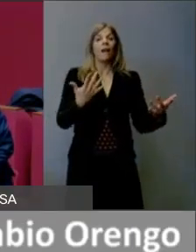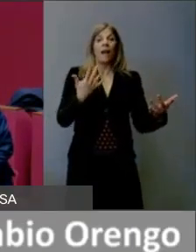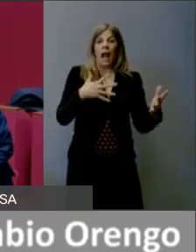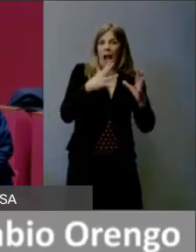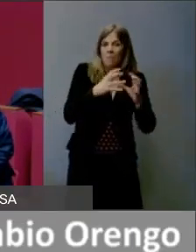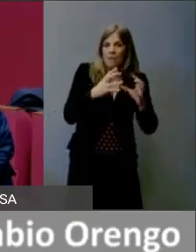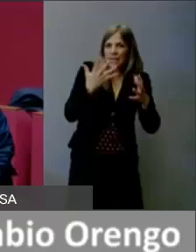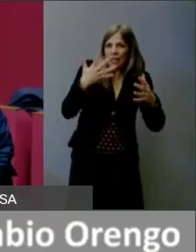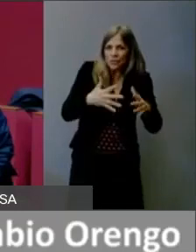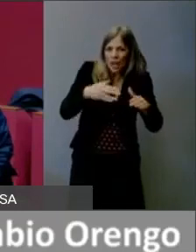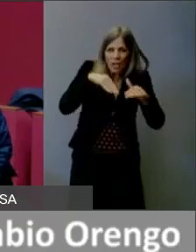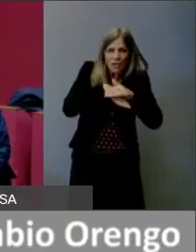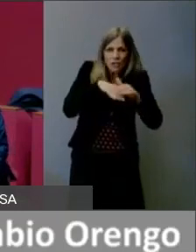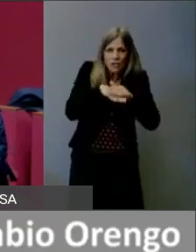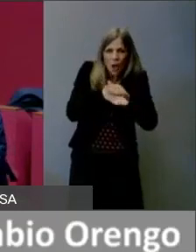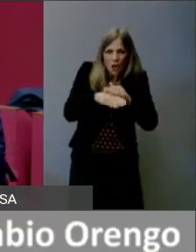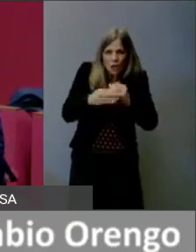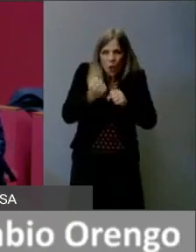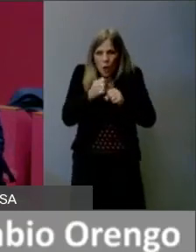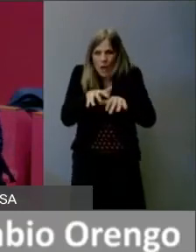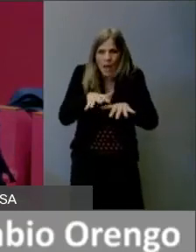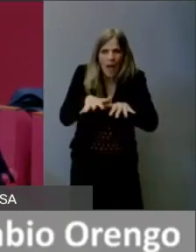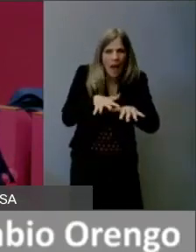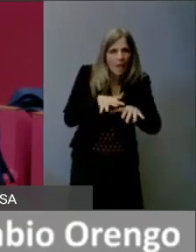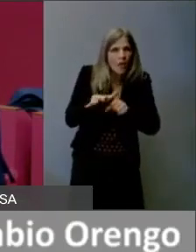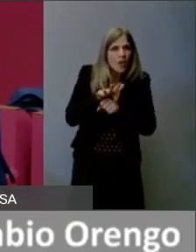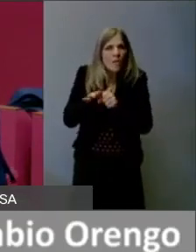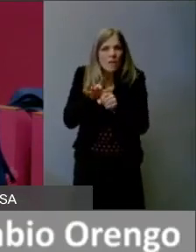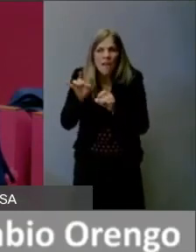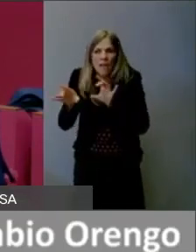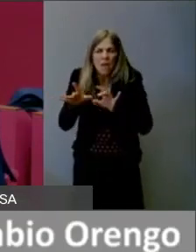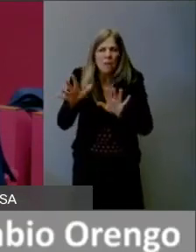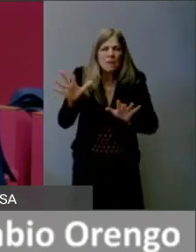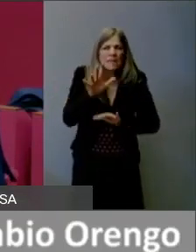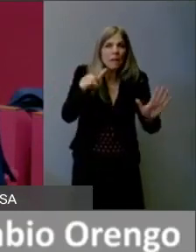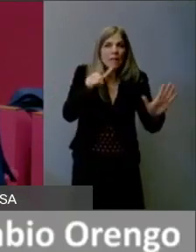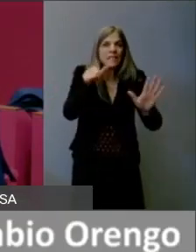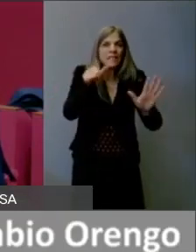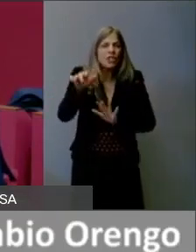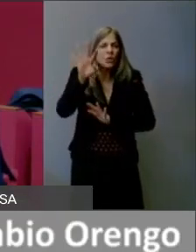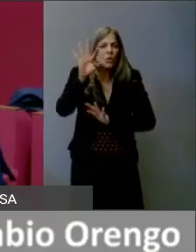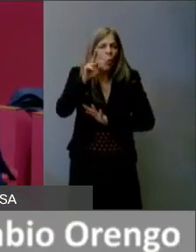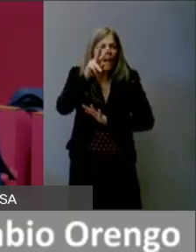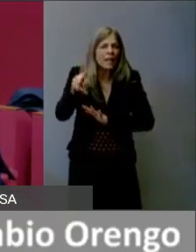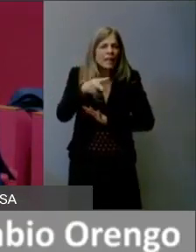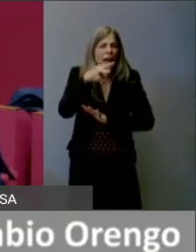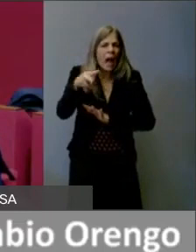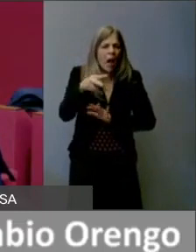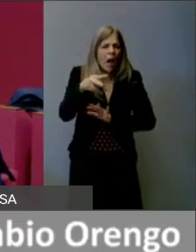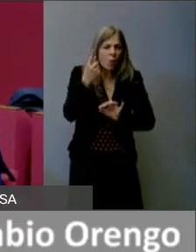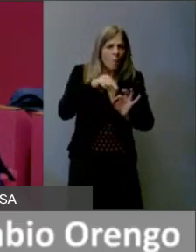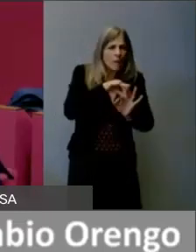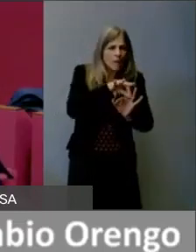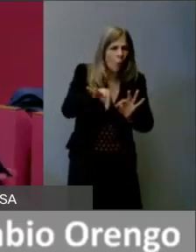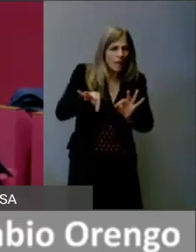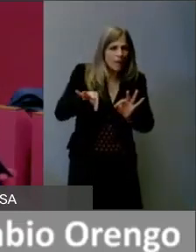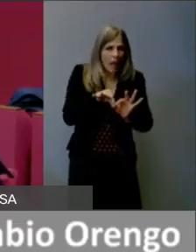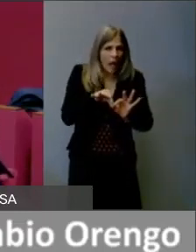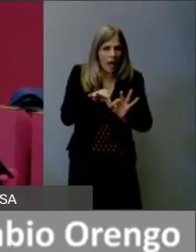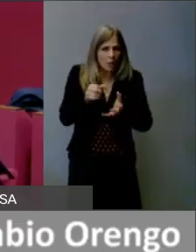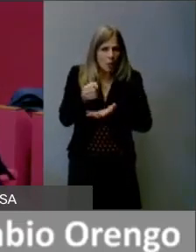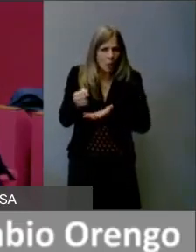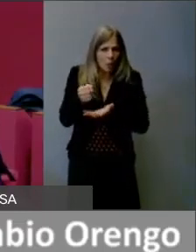per espropriare le famiglie. 640 euro mi pare a metro quadrato, è veramente, come ricordava